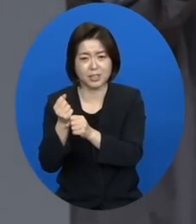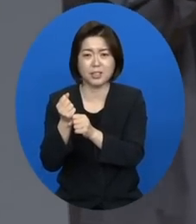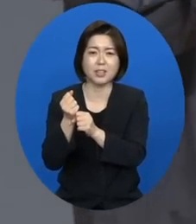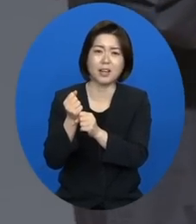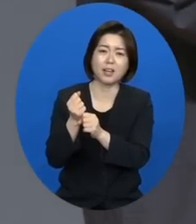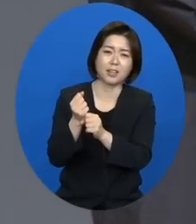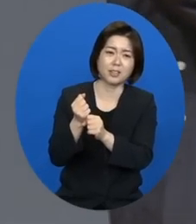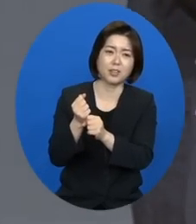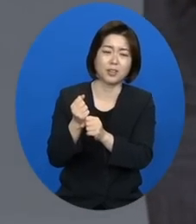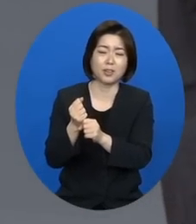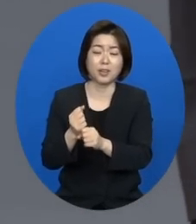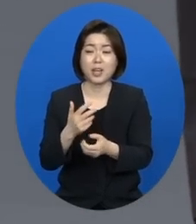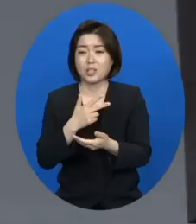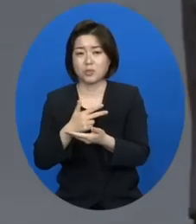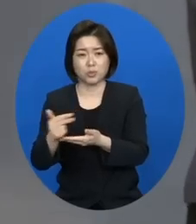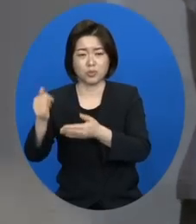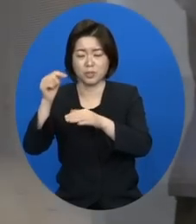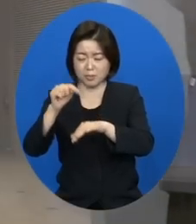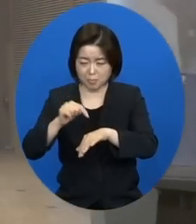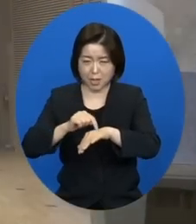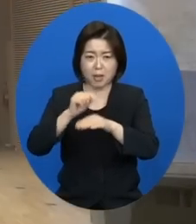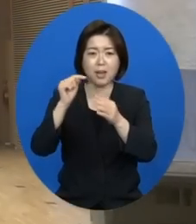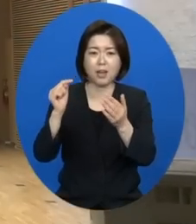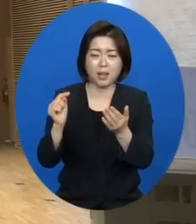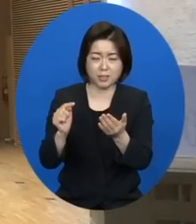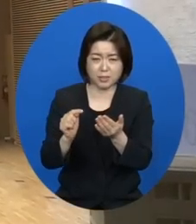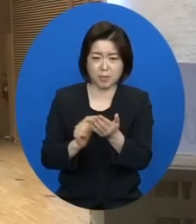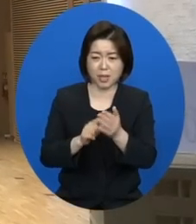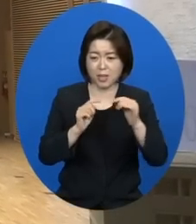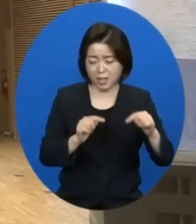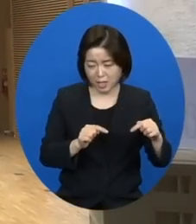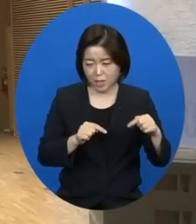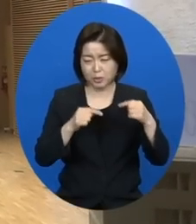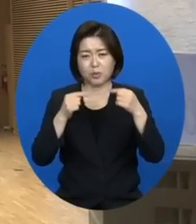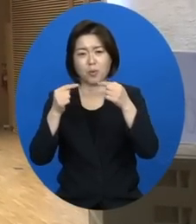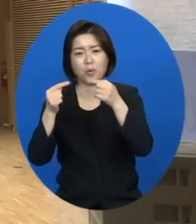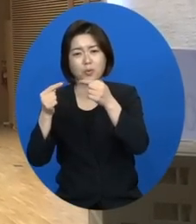말씀을 지하여 주님의 마음에